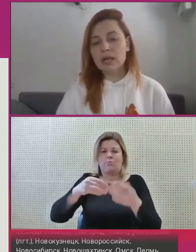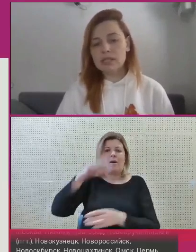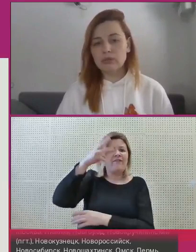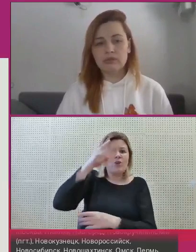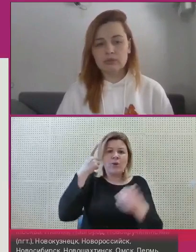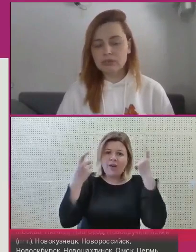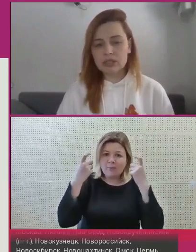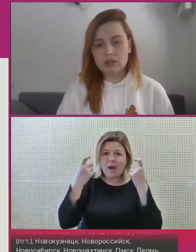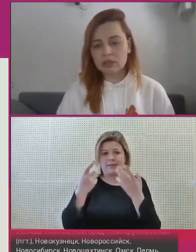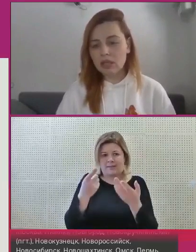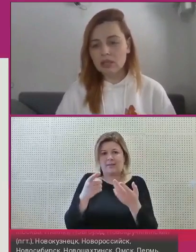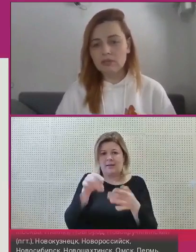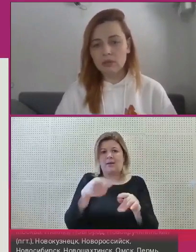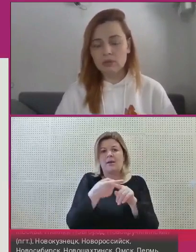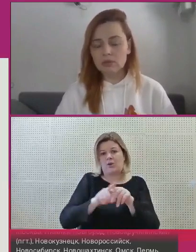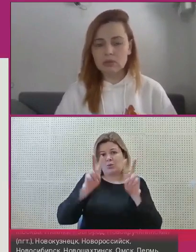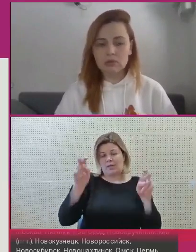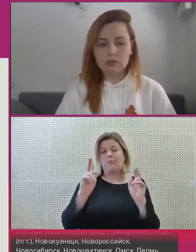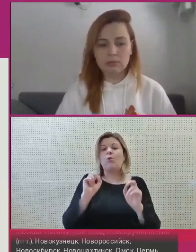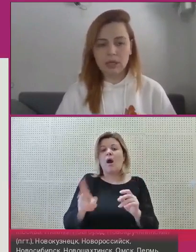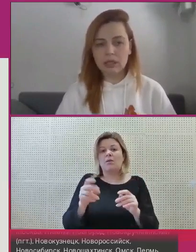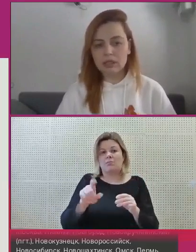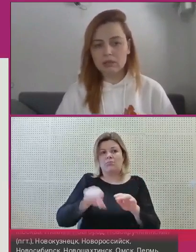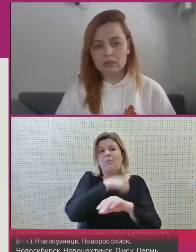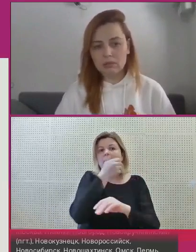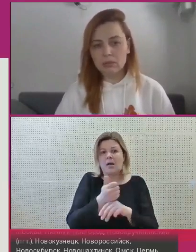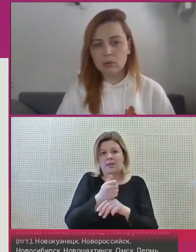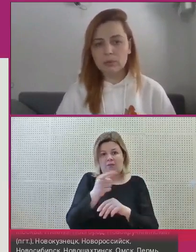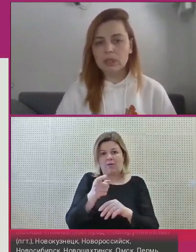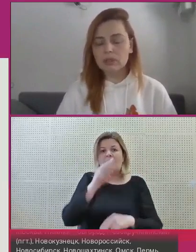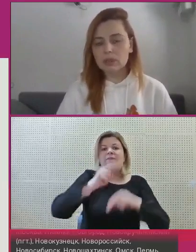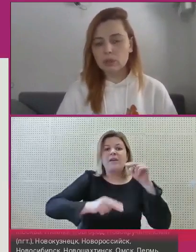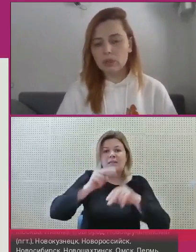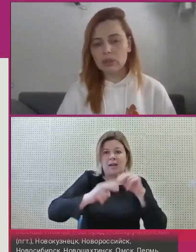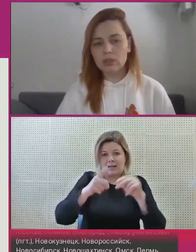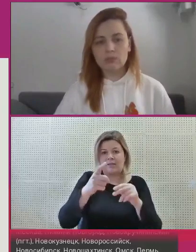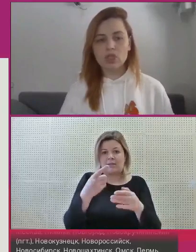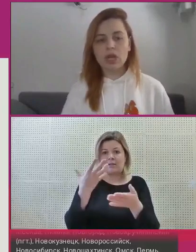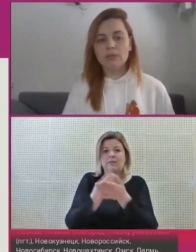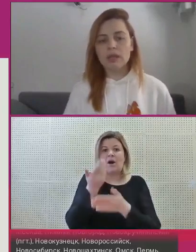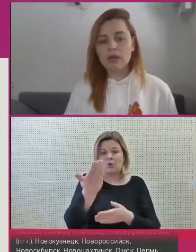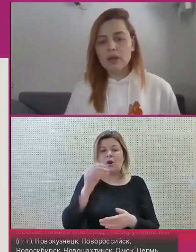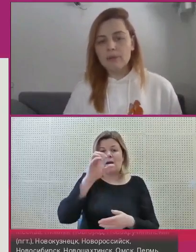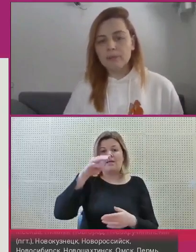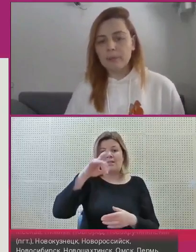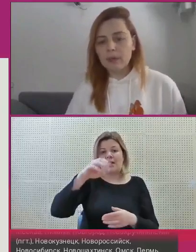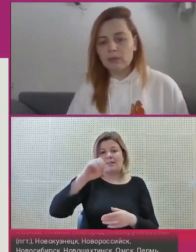как базово выстроить. Я не говорю про какие-то там крупные истории и